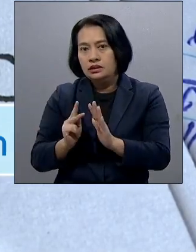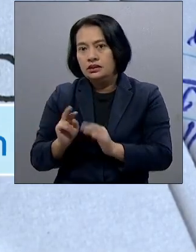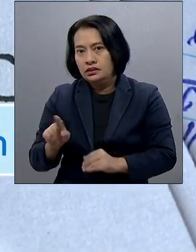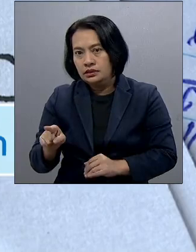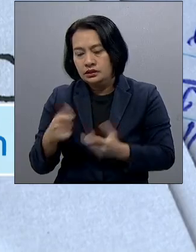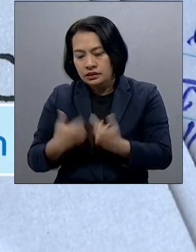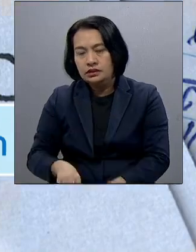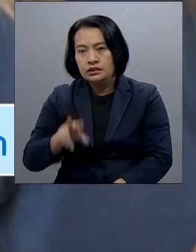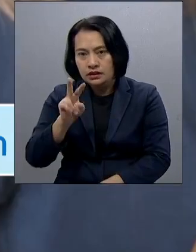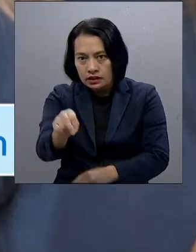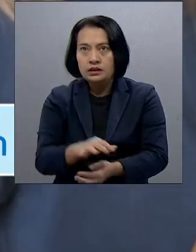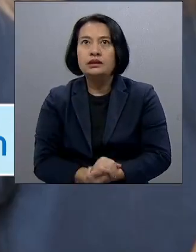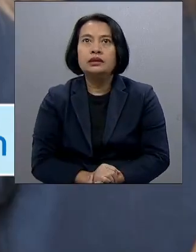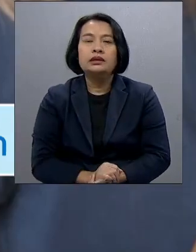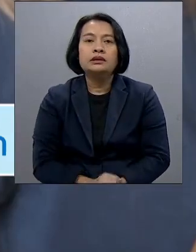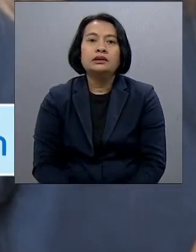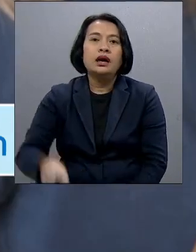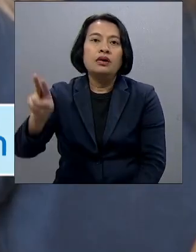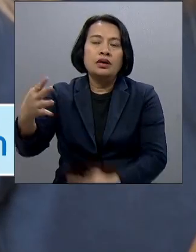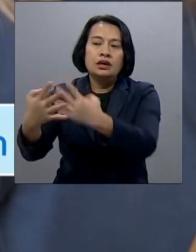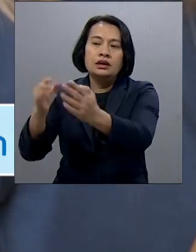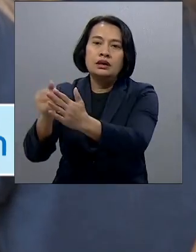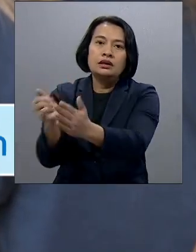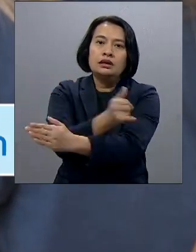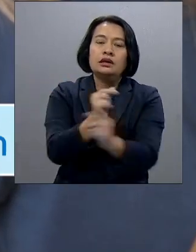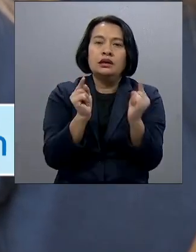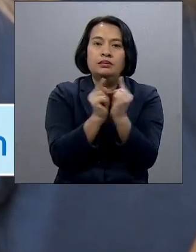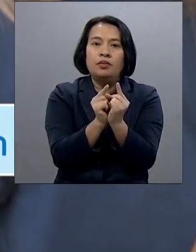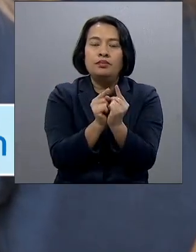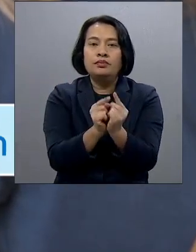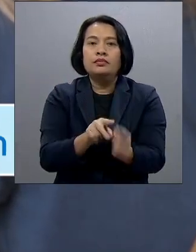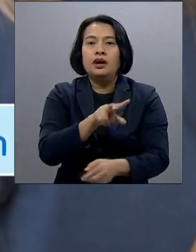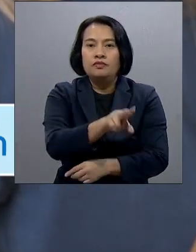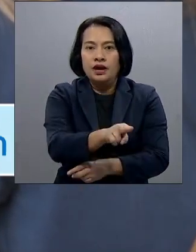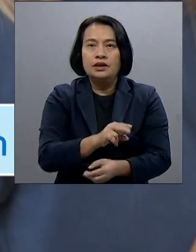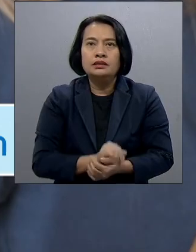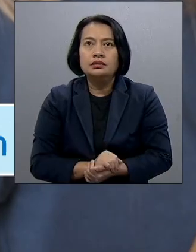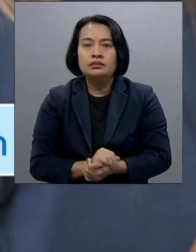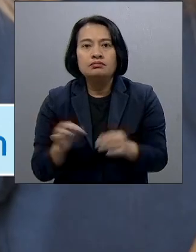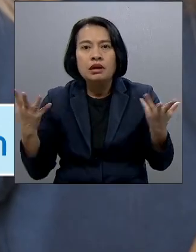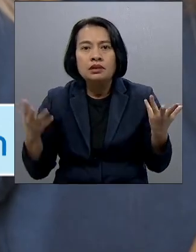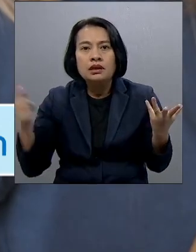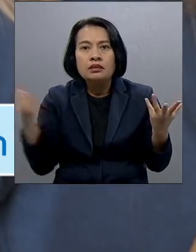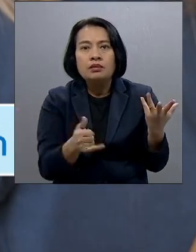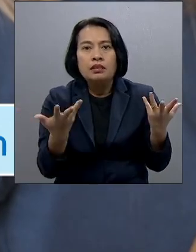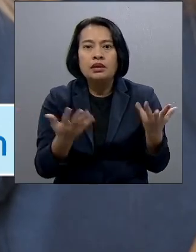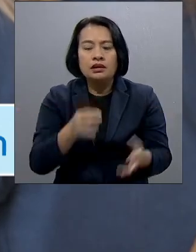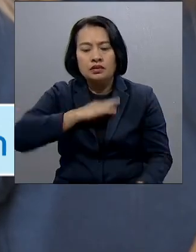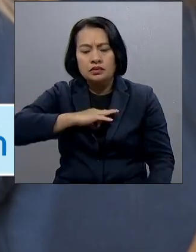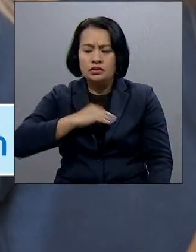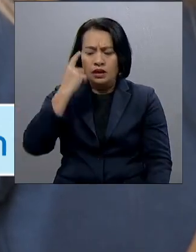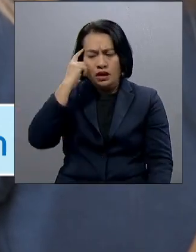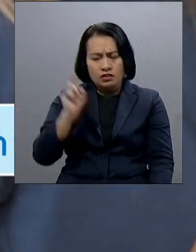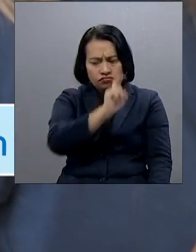พอนัดกันว่าเนี่ยเดี๋ยวจะเอาสามีออกมาให้เจอกับภรรยาก็ไม่มาตามนัดค่ะเธอก็เลยรู้สึกเอะใจแล้